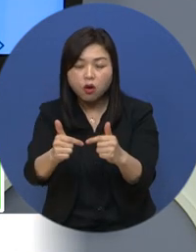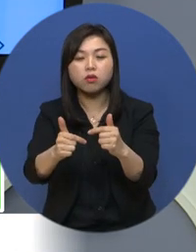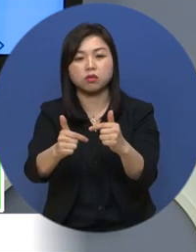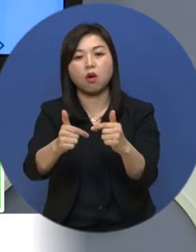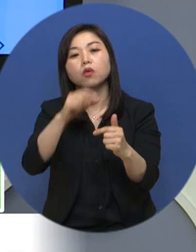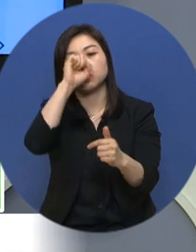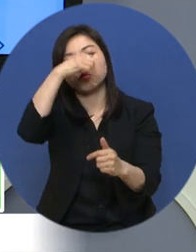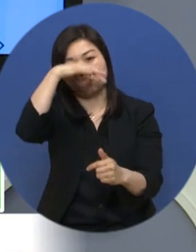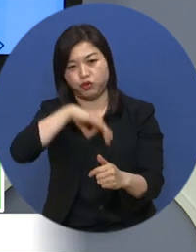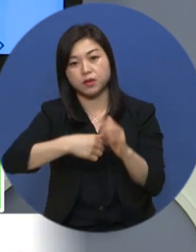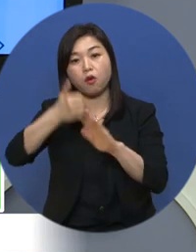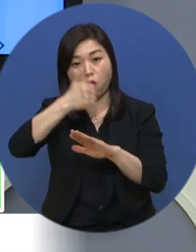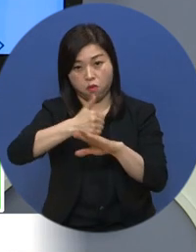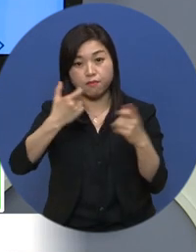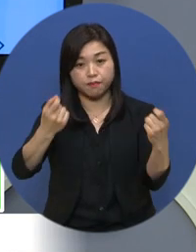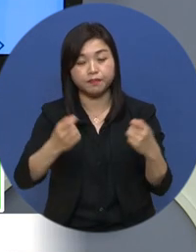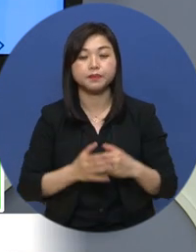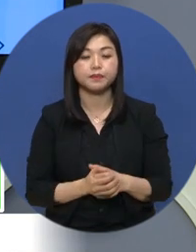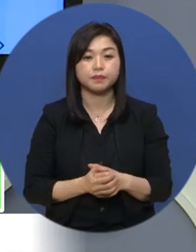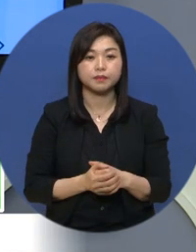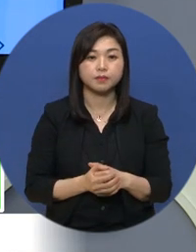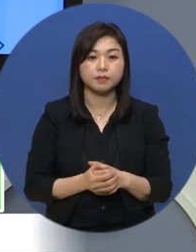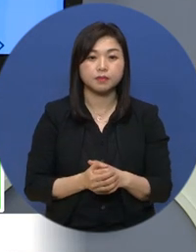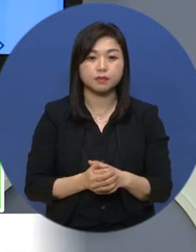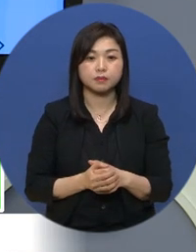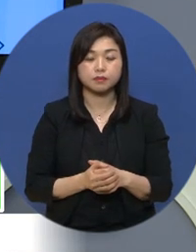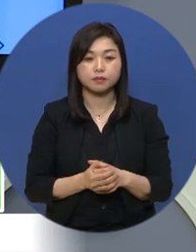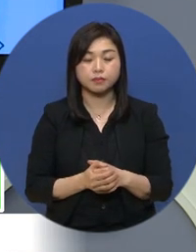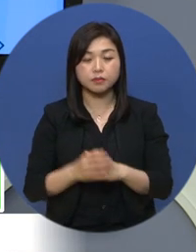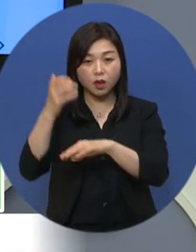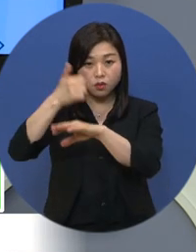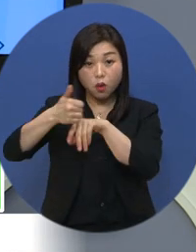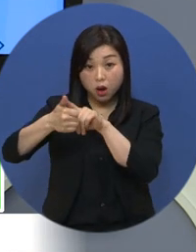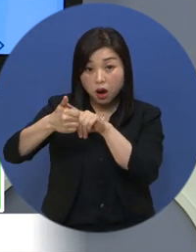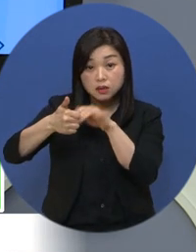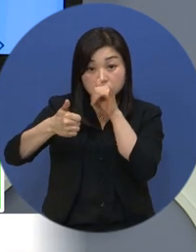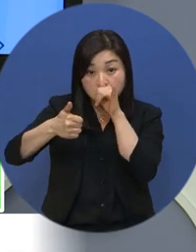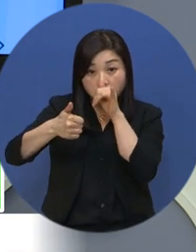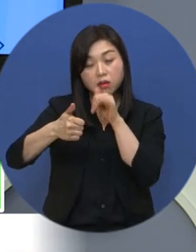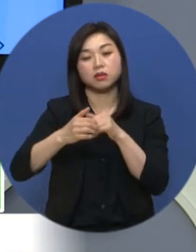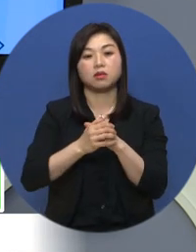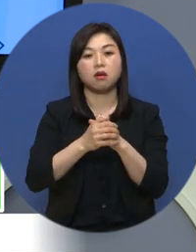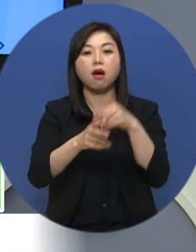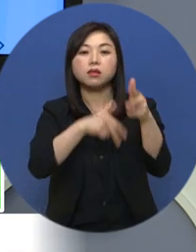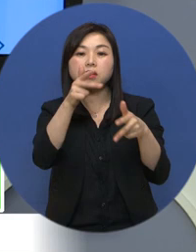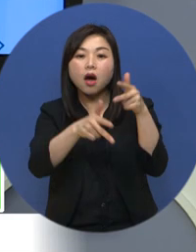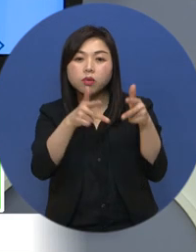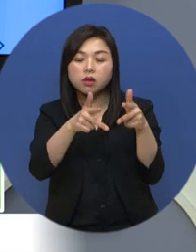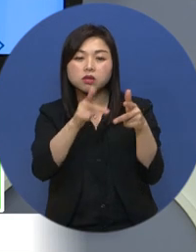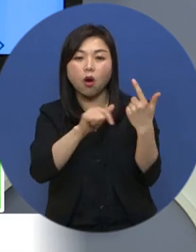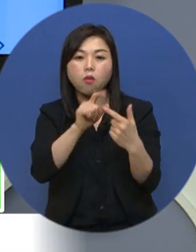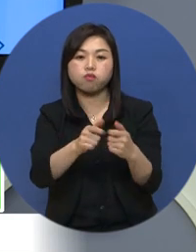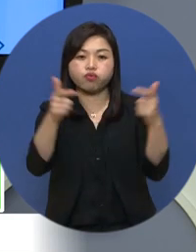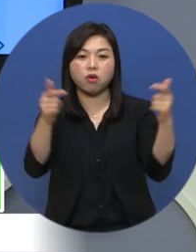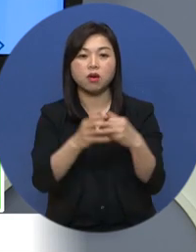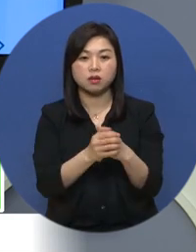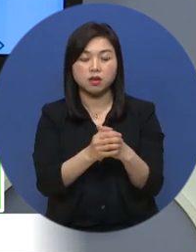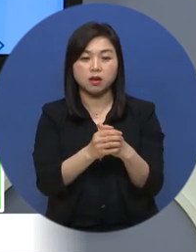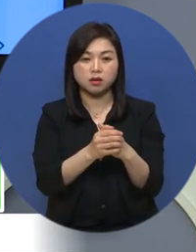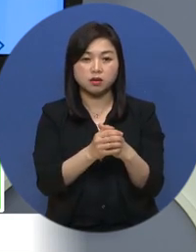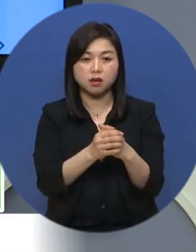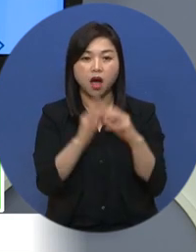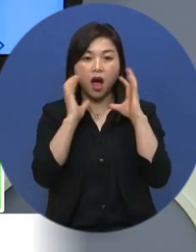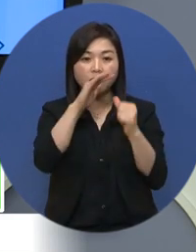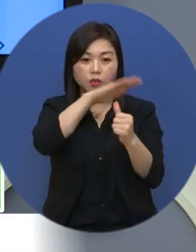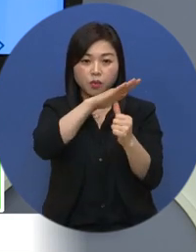긍정적인 성과를 거두고 있습니다 이런 결과를 바탕으로 올해는 사업을 확대 시행 하는데요 대상을 17%